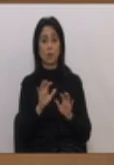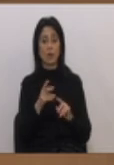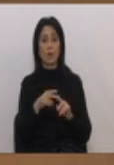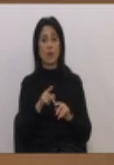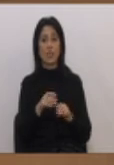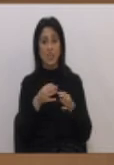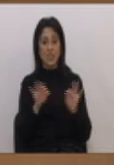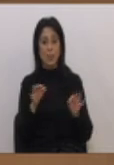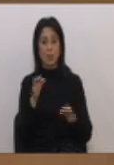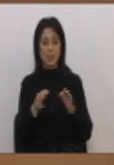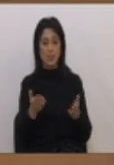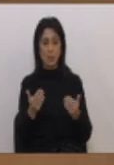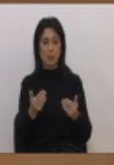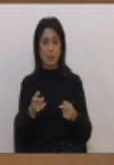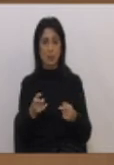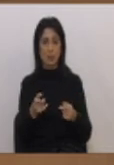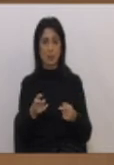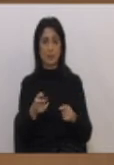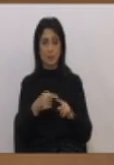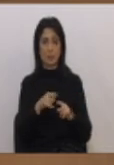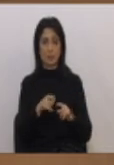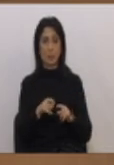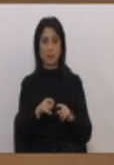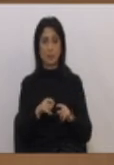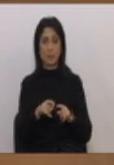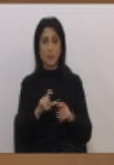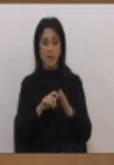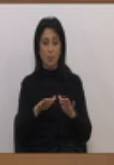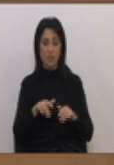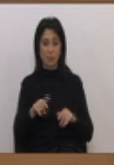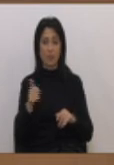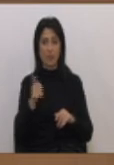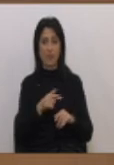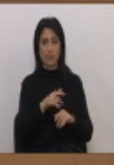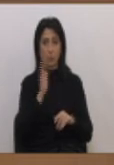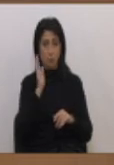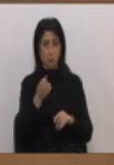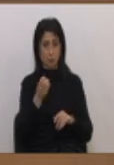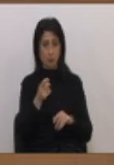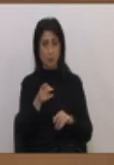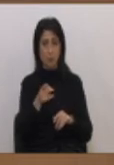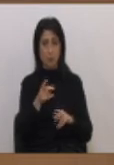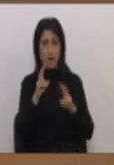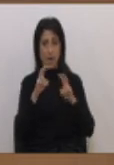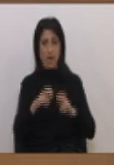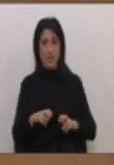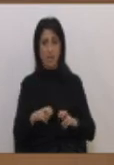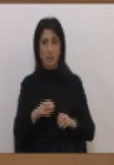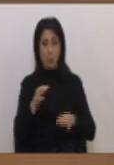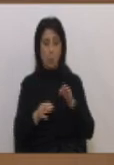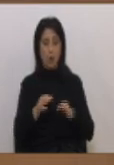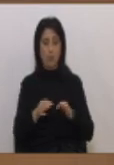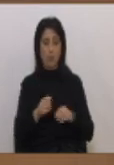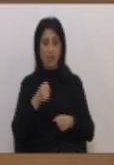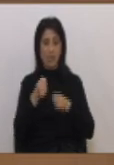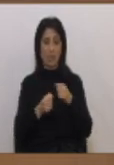maslam, dar măcuie de bel marsajul e băcuit aneși ari costa, am darbași, am cuirat cu un apirept gani chilot, masam martre